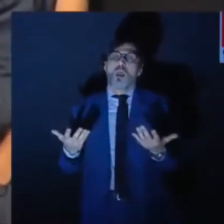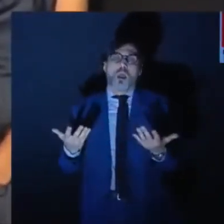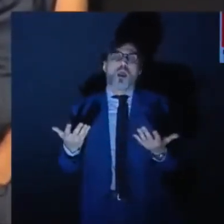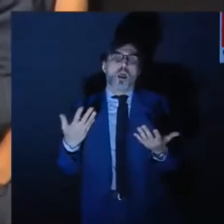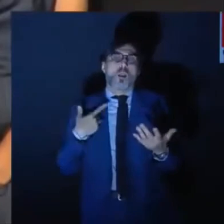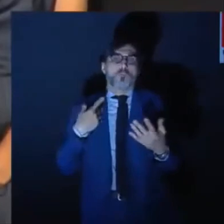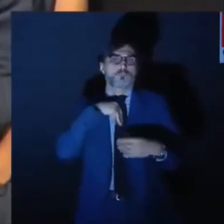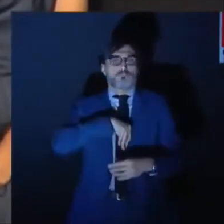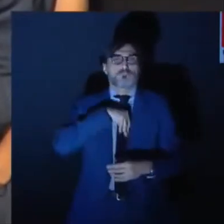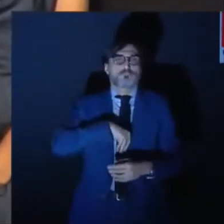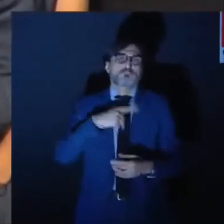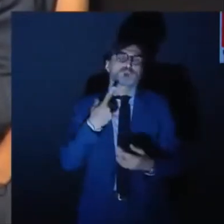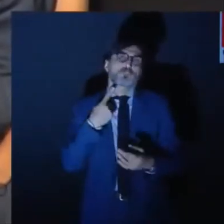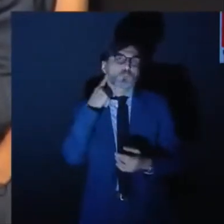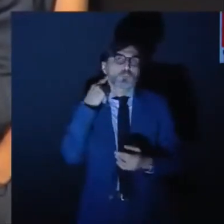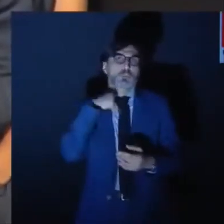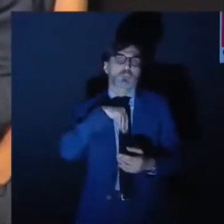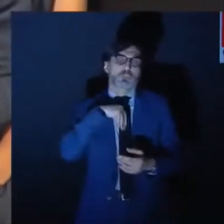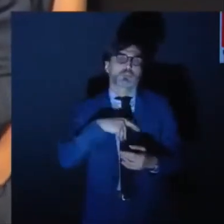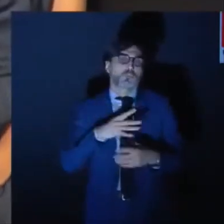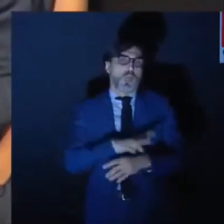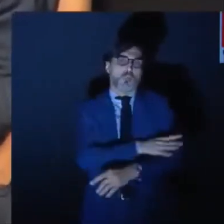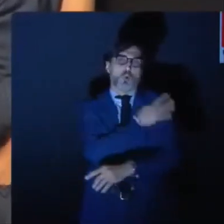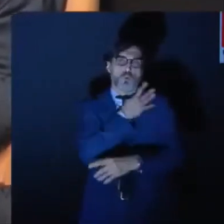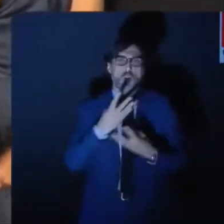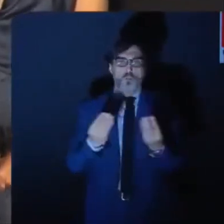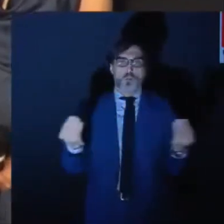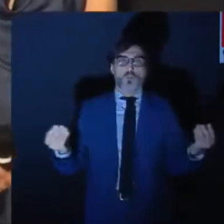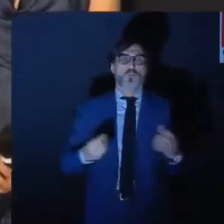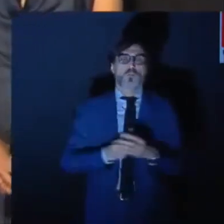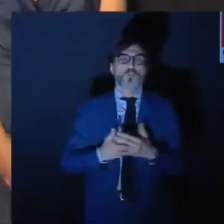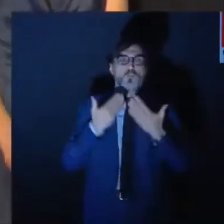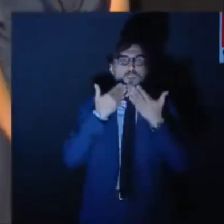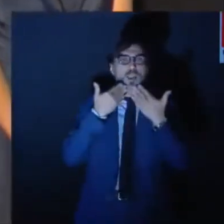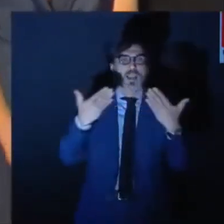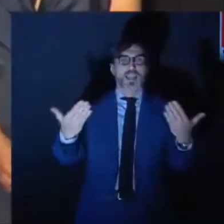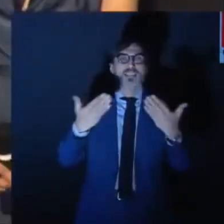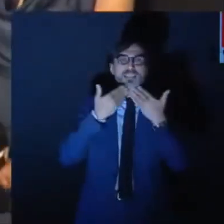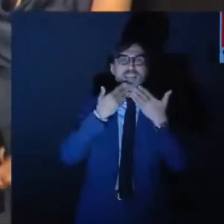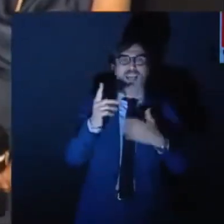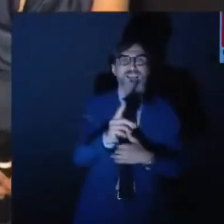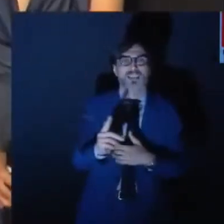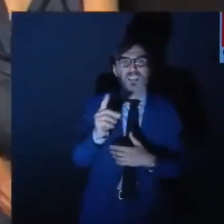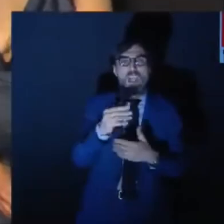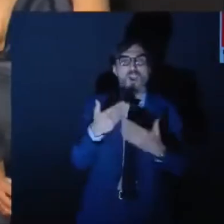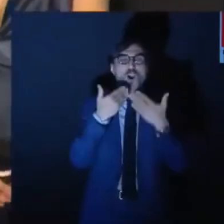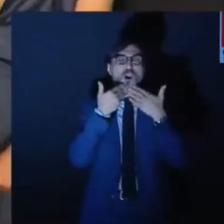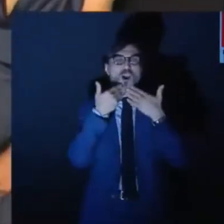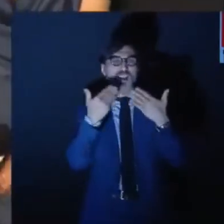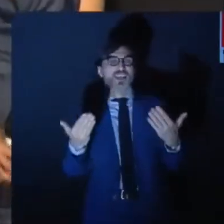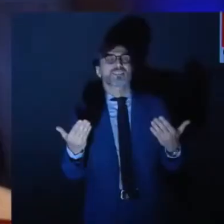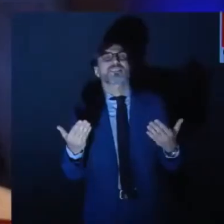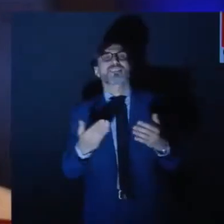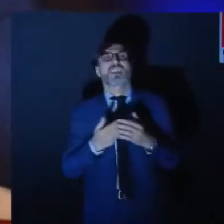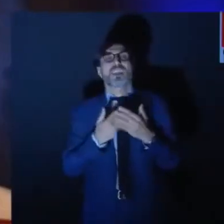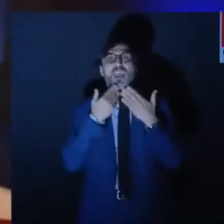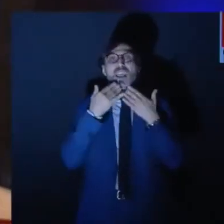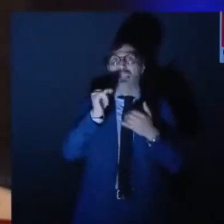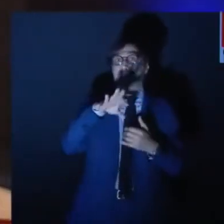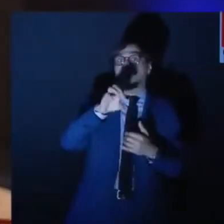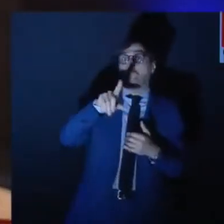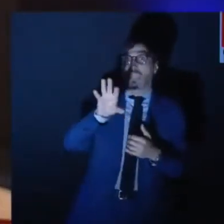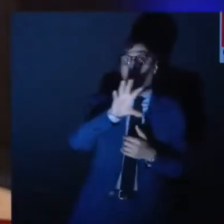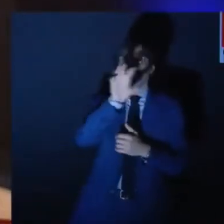personalmente sono stato davvero davvero emozionato ragazzi e diego grazie quindi alla alla pallina in